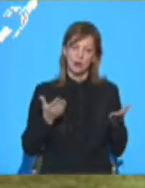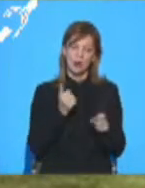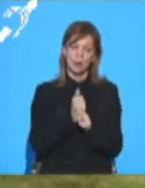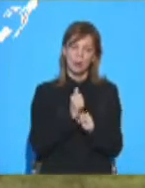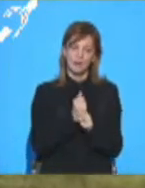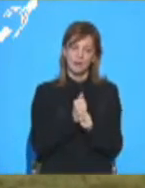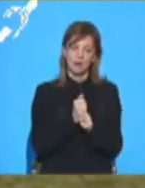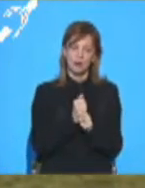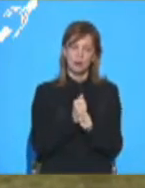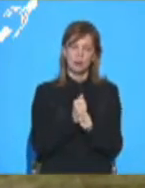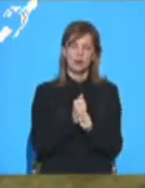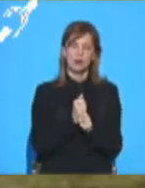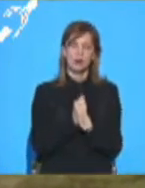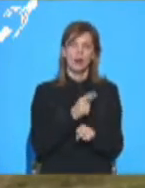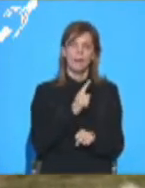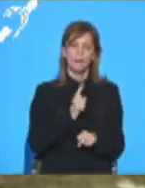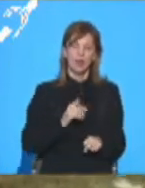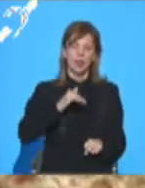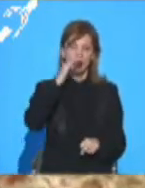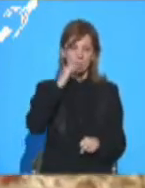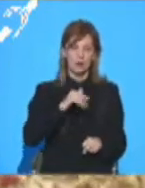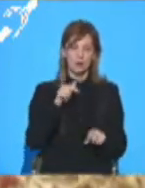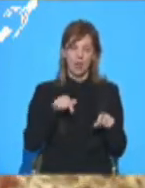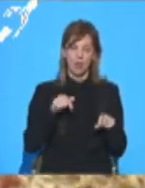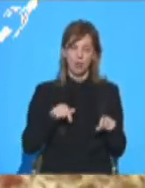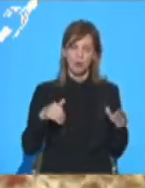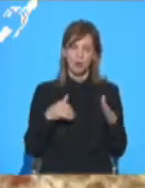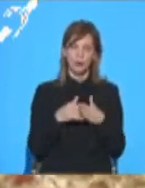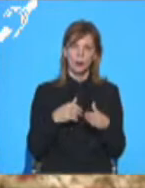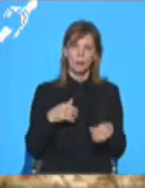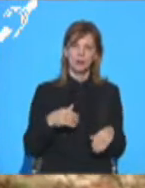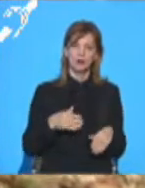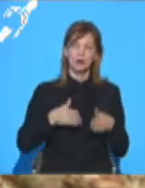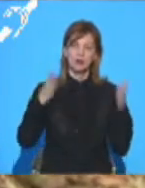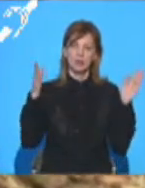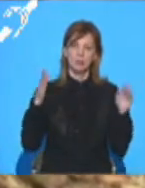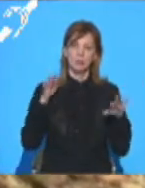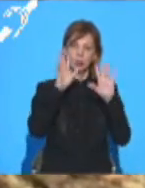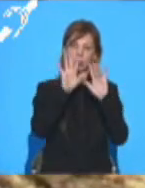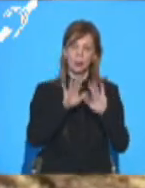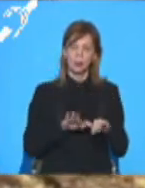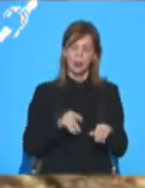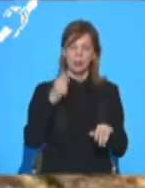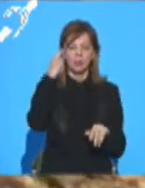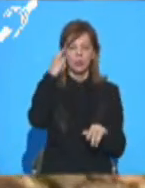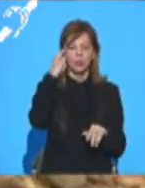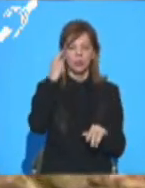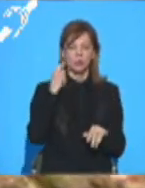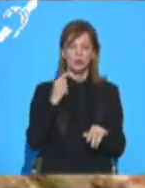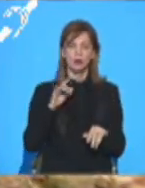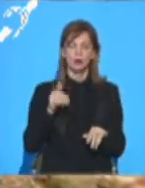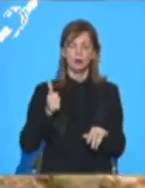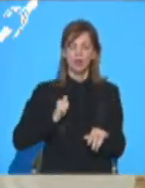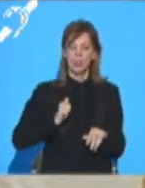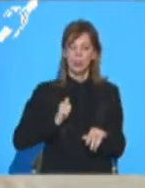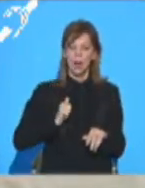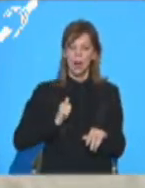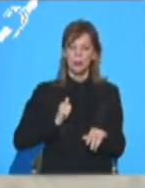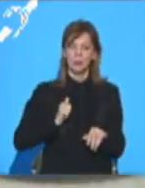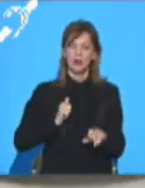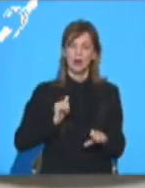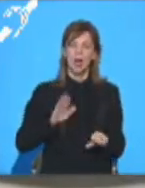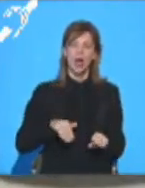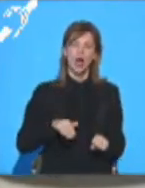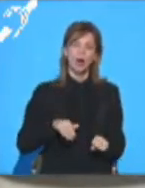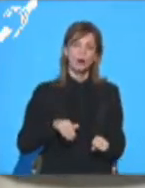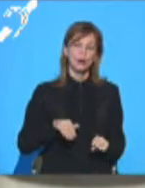desfășurați practic zi de zi, acum, în preajma sărbătorilor de iarnă, știu că jandarmii au